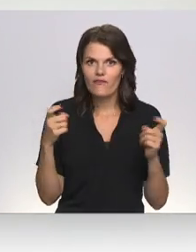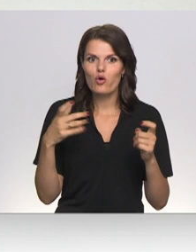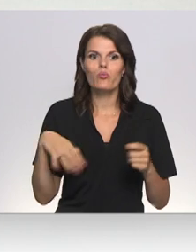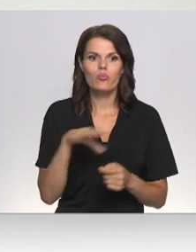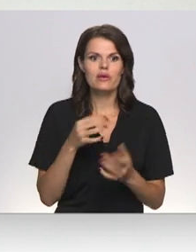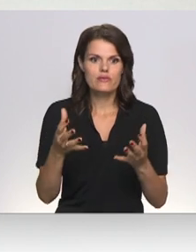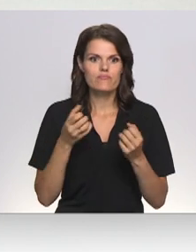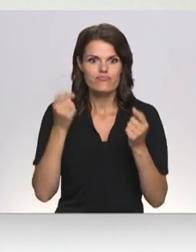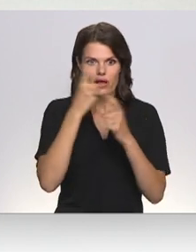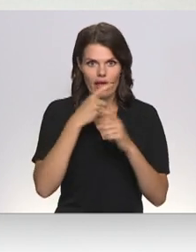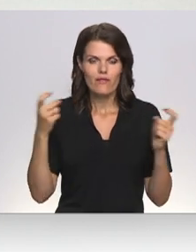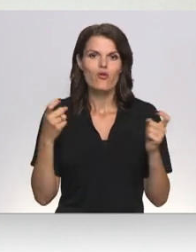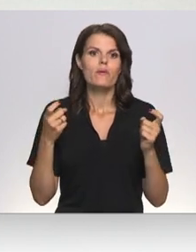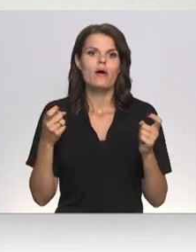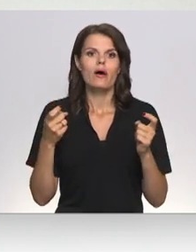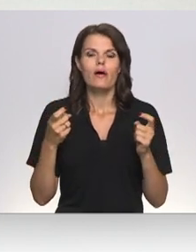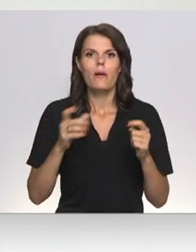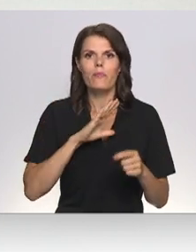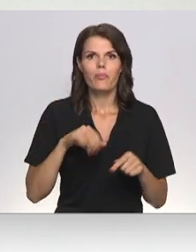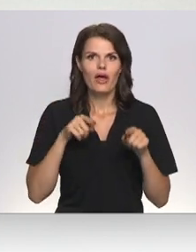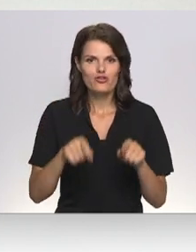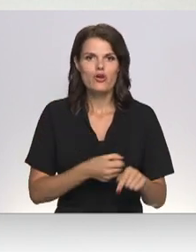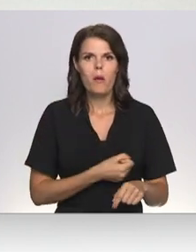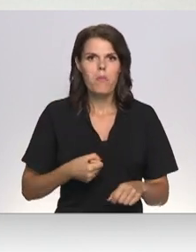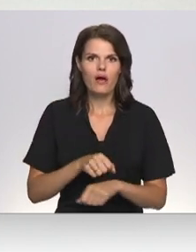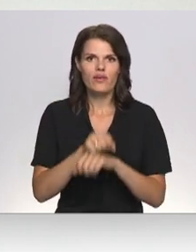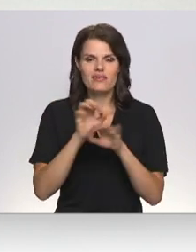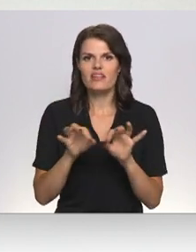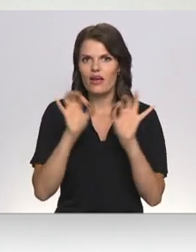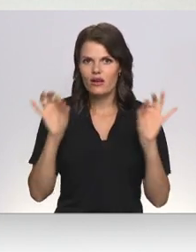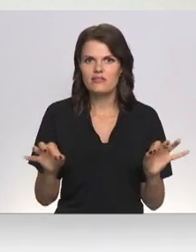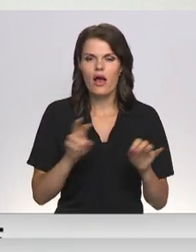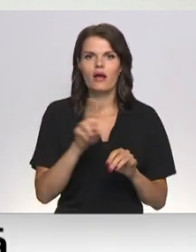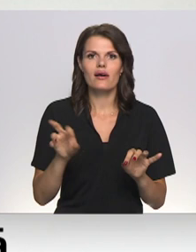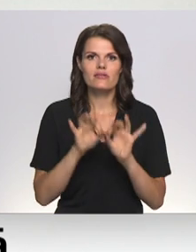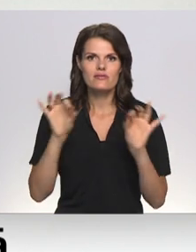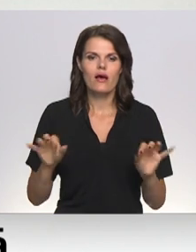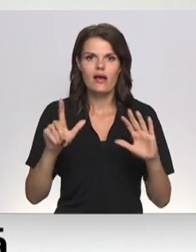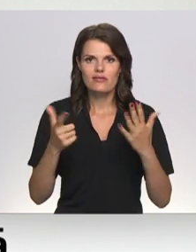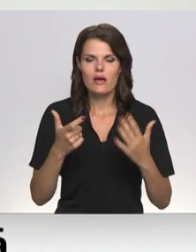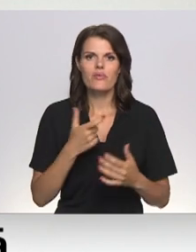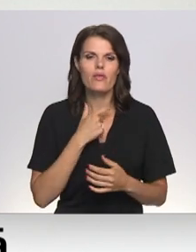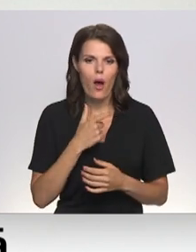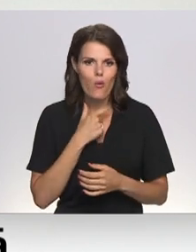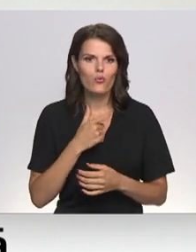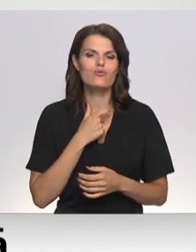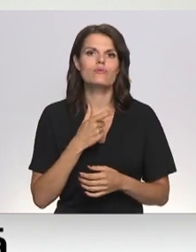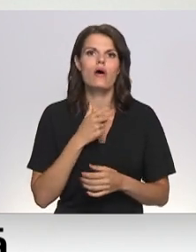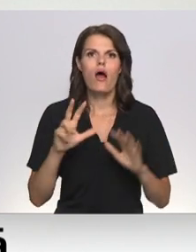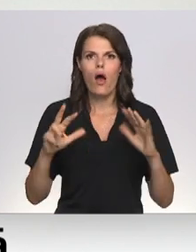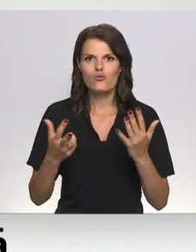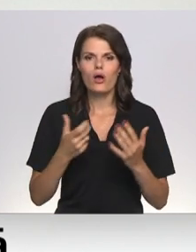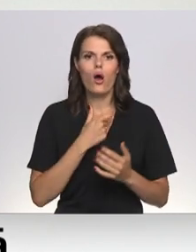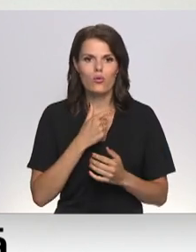informācijas, tātad pēc šī bada streika uzsākšanas, kas sākās 7. Augustā,